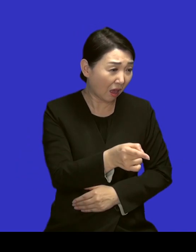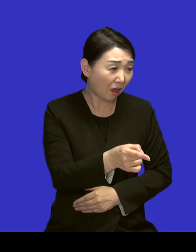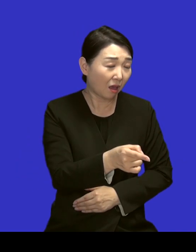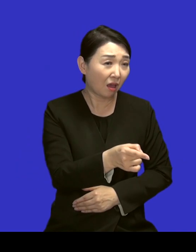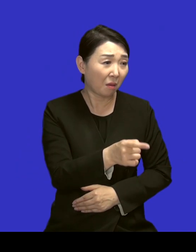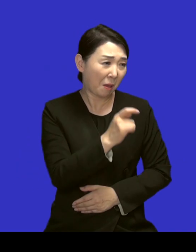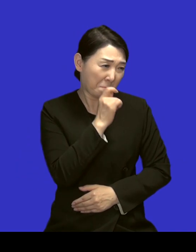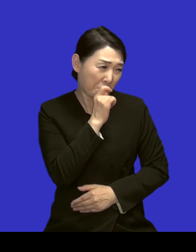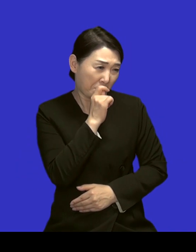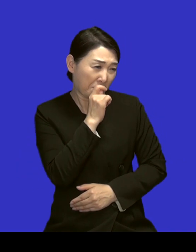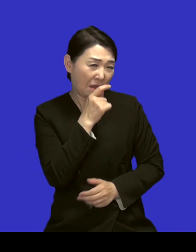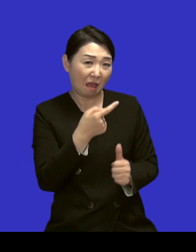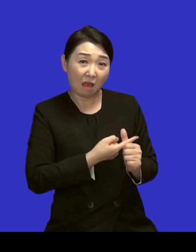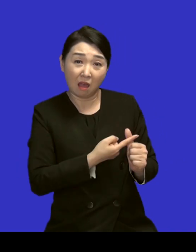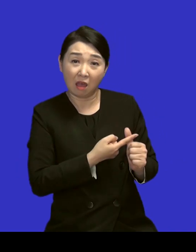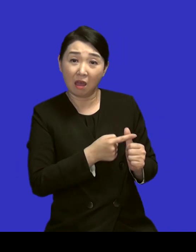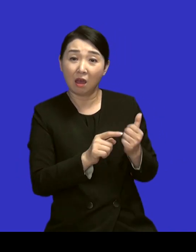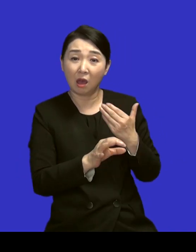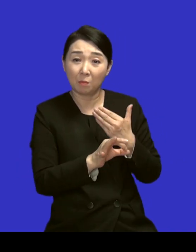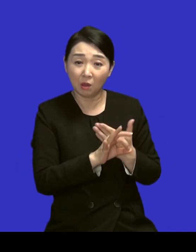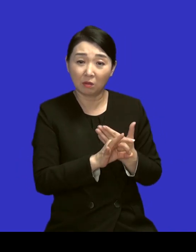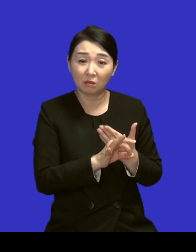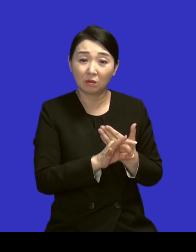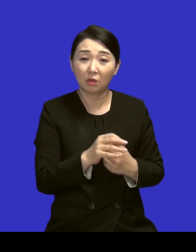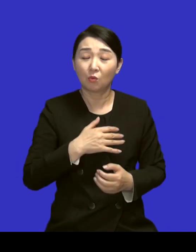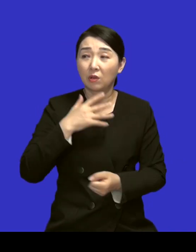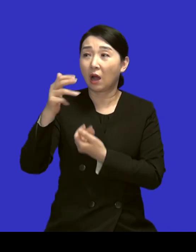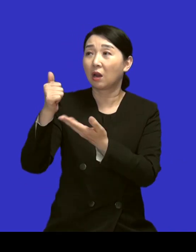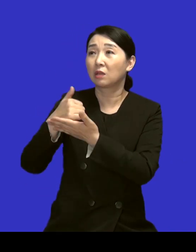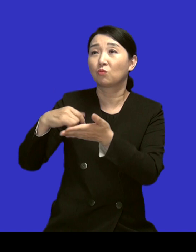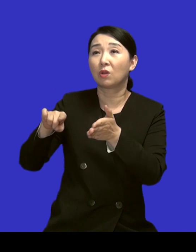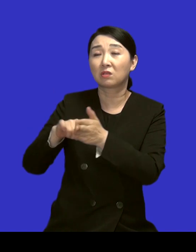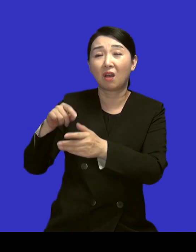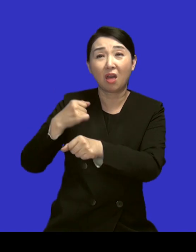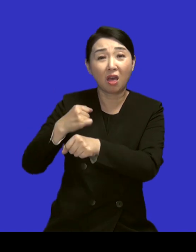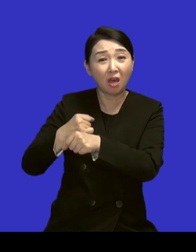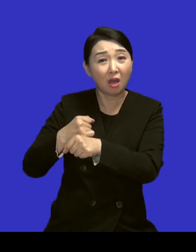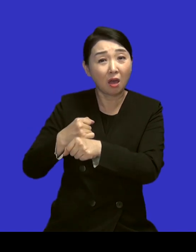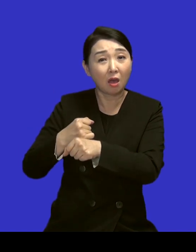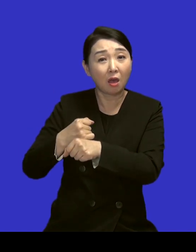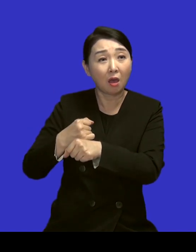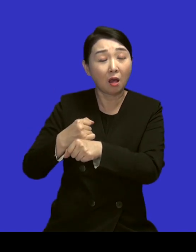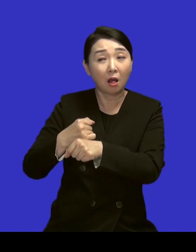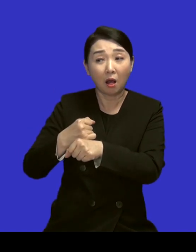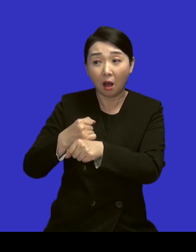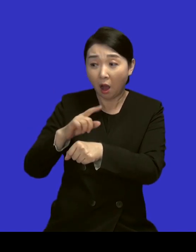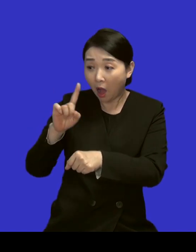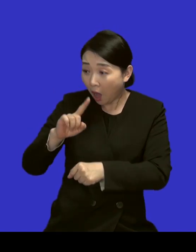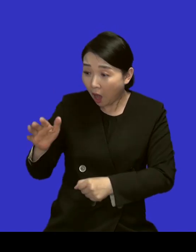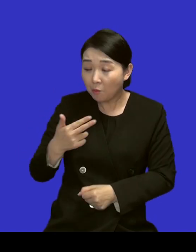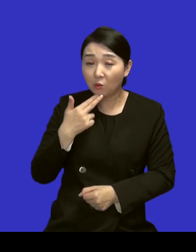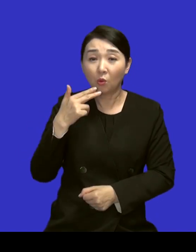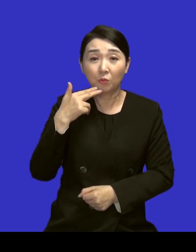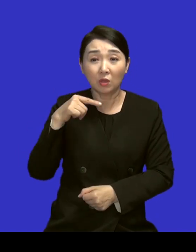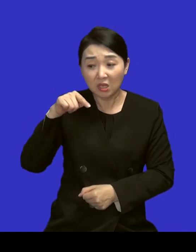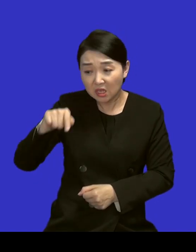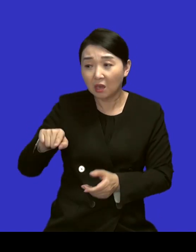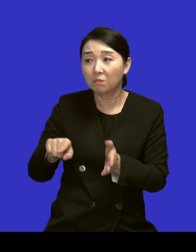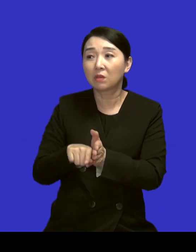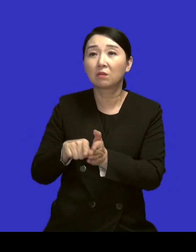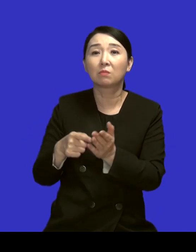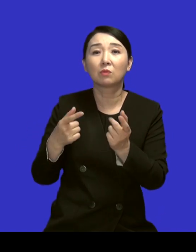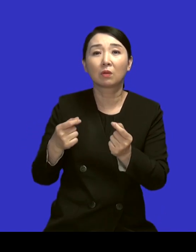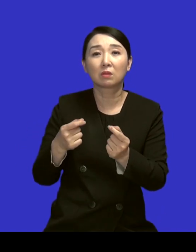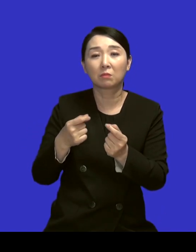찍소리 못하게 큰 소리 내면 우리가 하나님 위해서 해드릴 수 있는 게 아무것도 없어요. 이게 우리 믿음이에요 하면서 너무 막